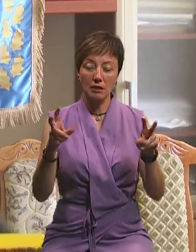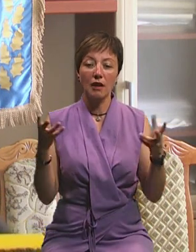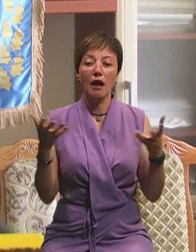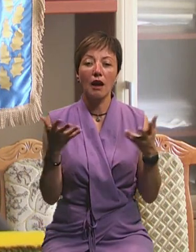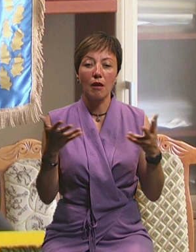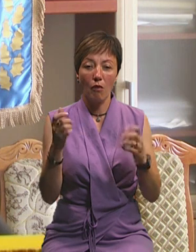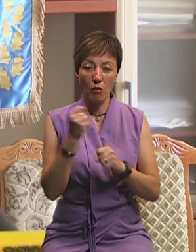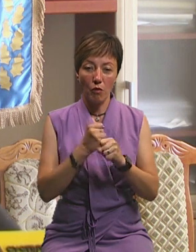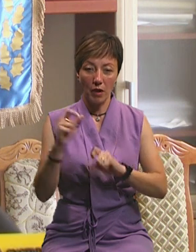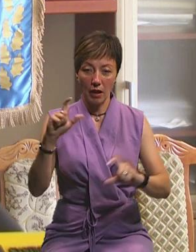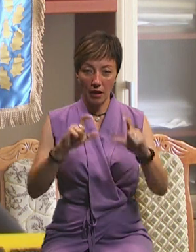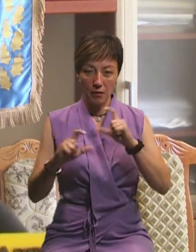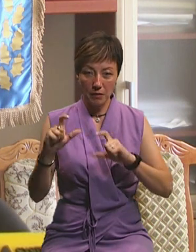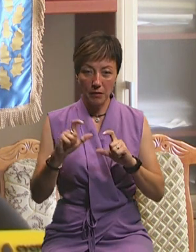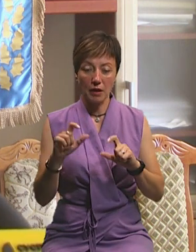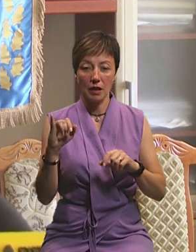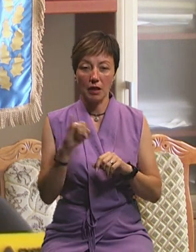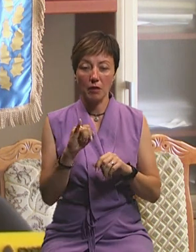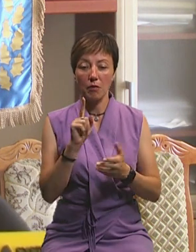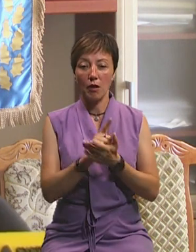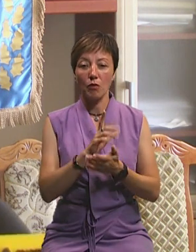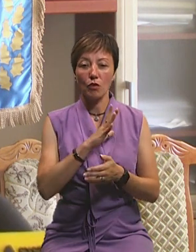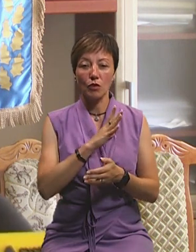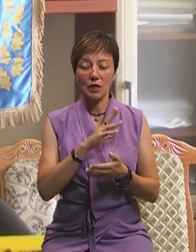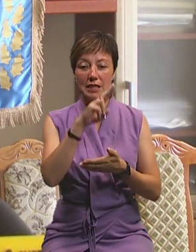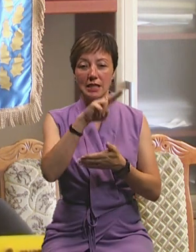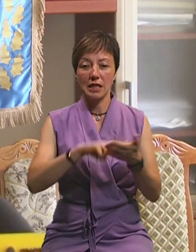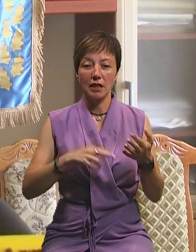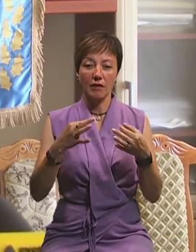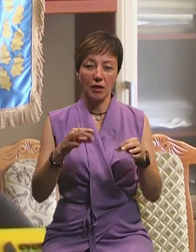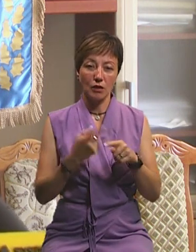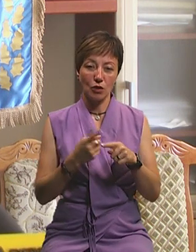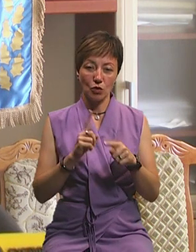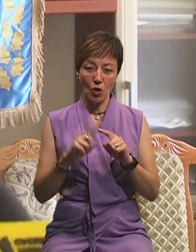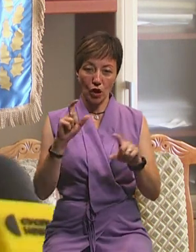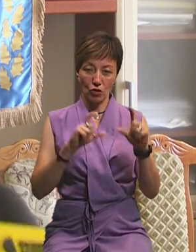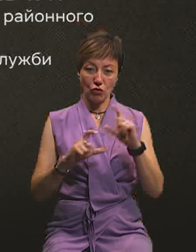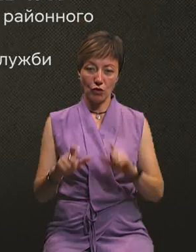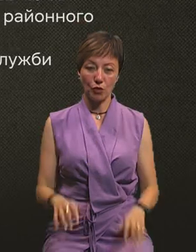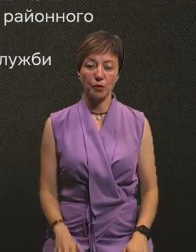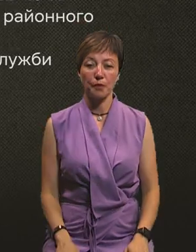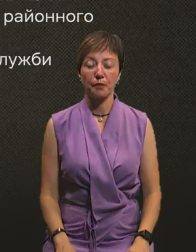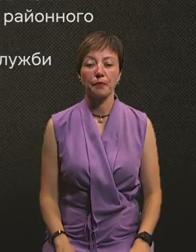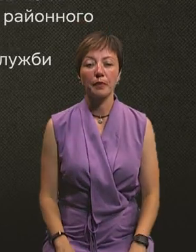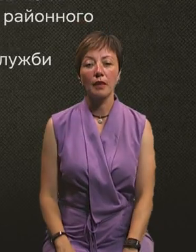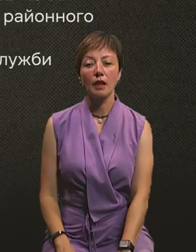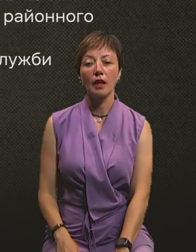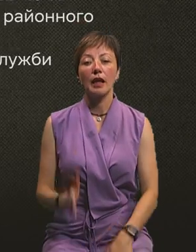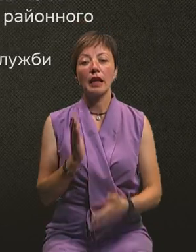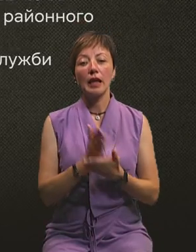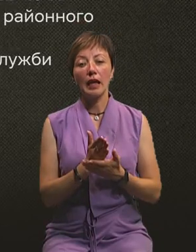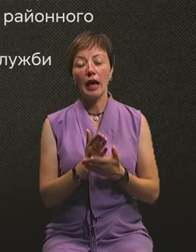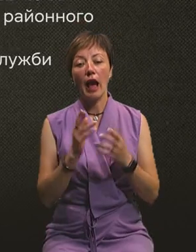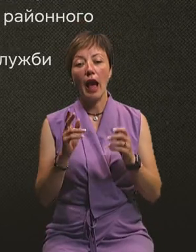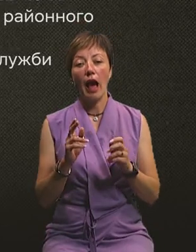яким обробляється діюча чи речовина і вона має бути обов'язково стратифікат на ту речовину яка виробляється є адміністративна